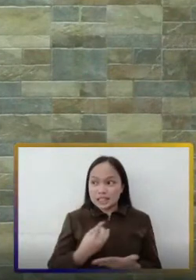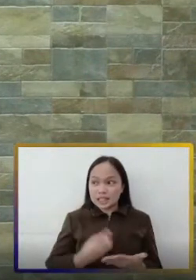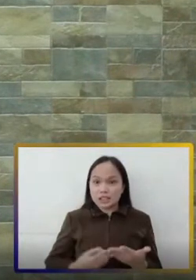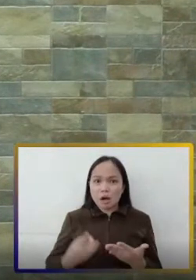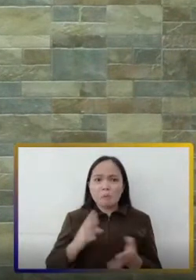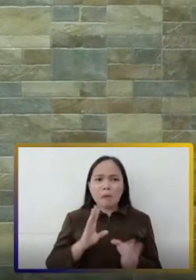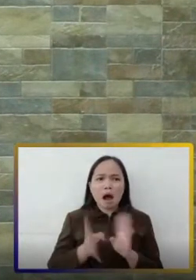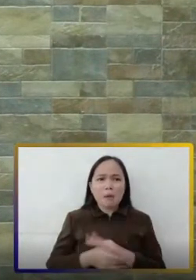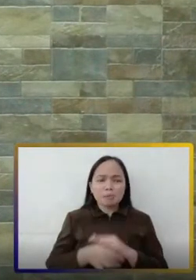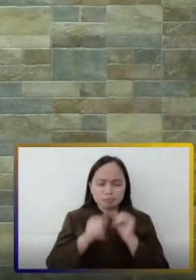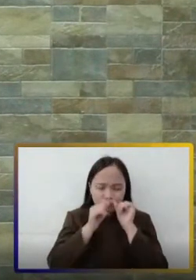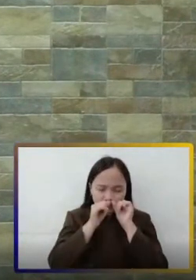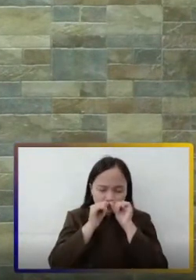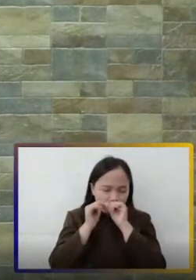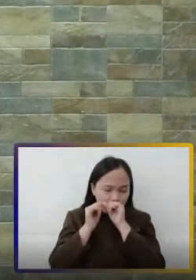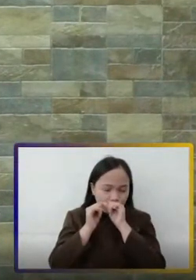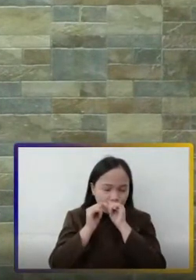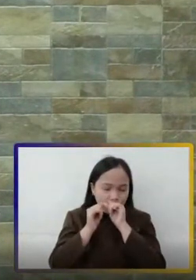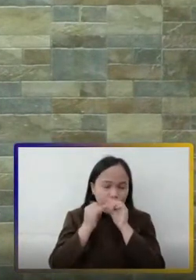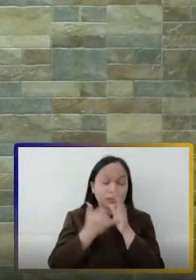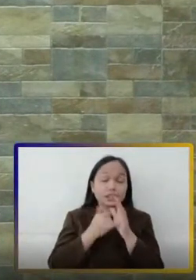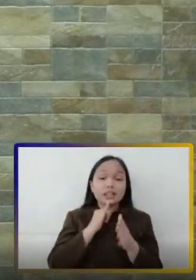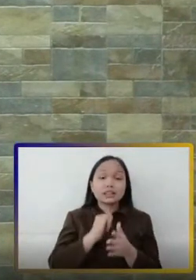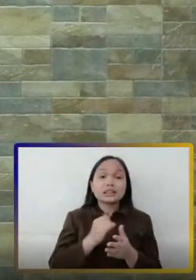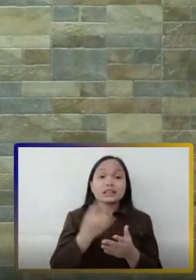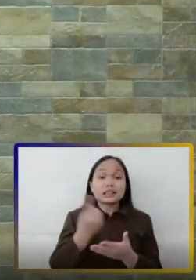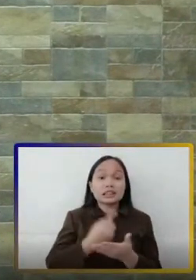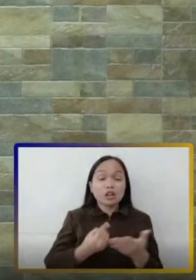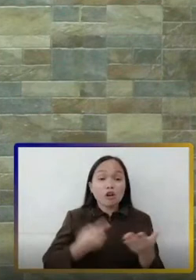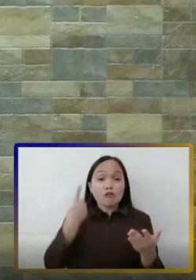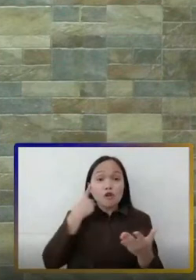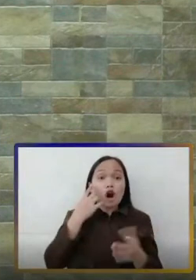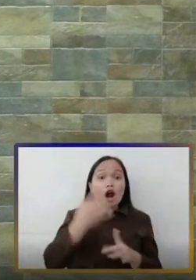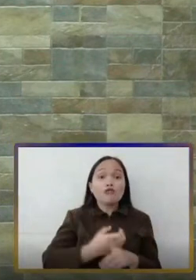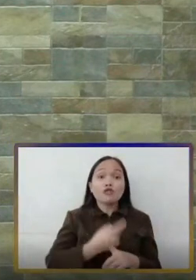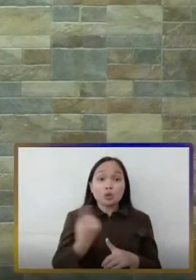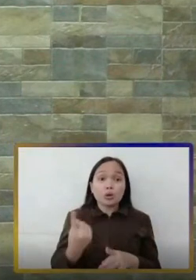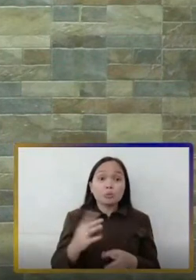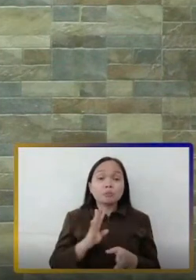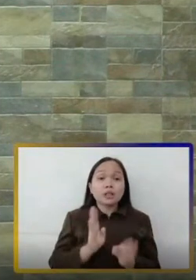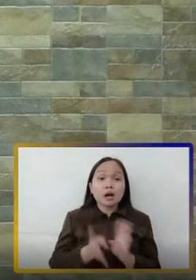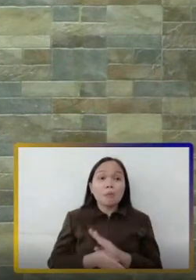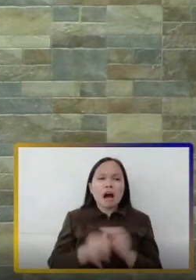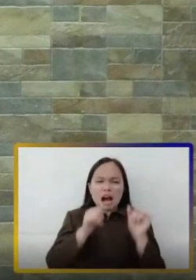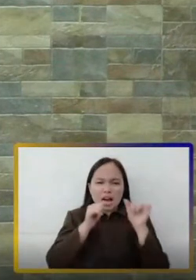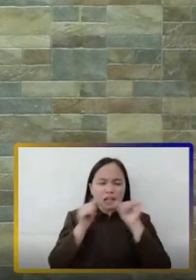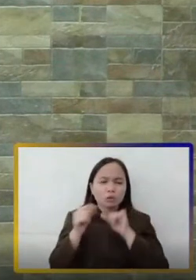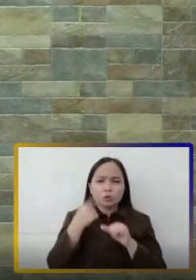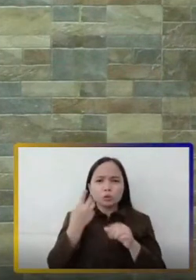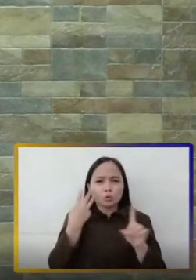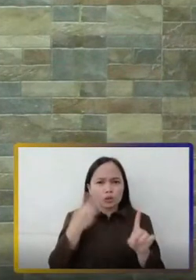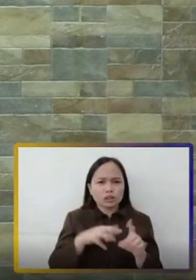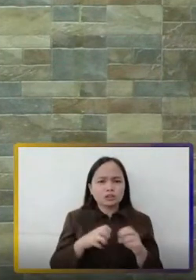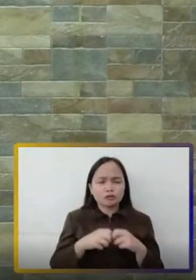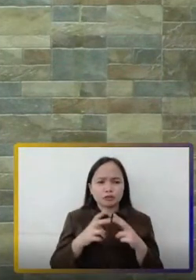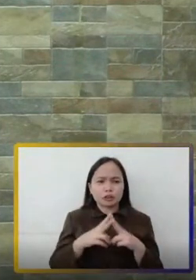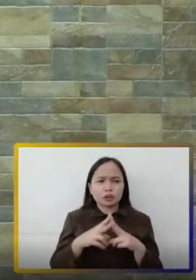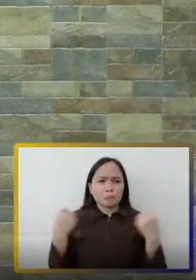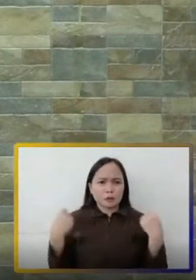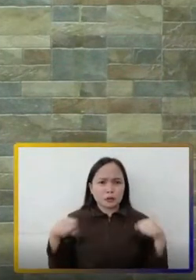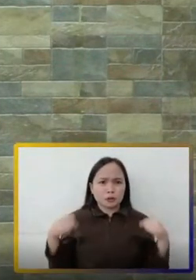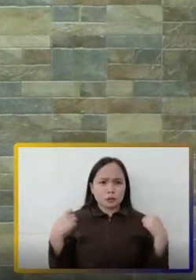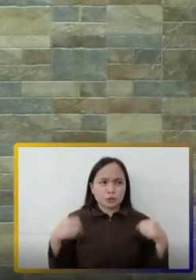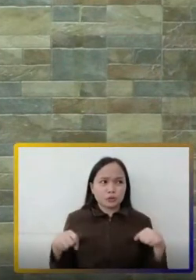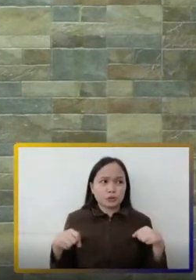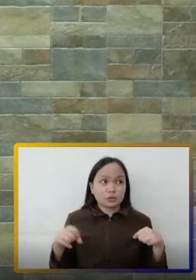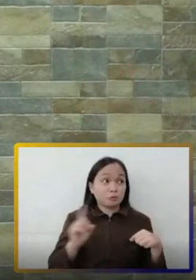addictive. Naka-design po yan para maging addict ang lahat ng magwa-watch, whether sports. I'm talking